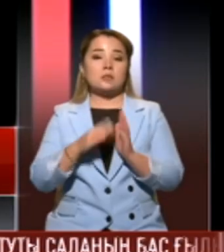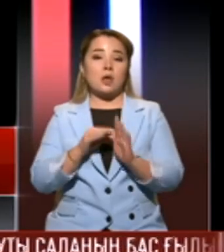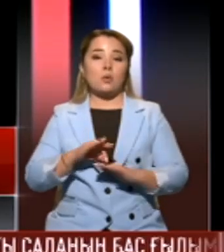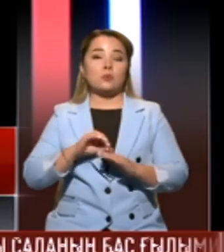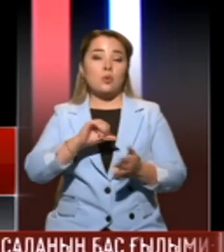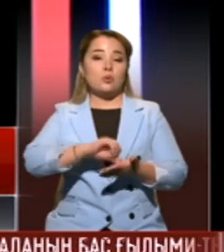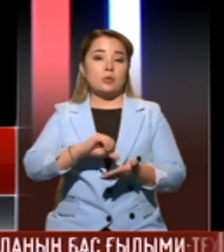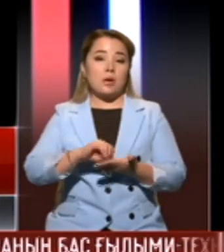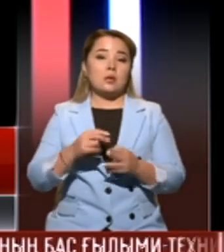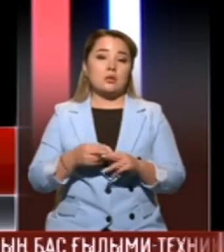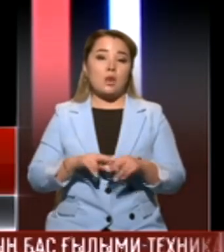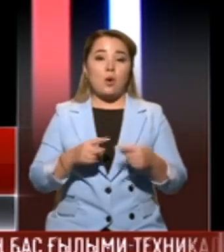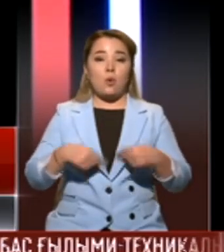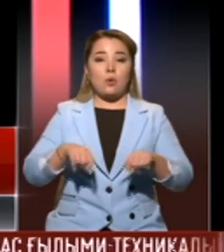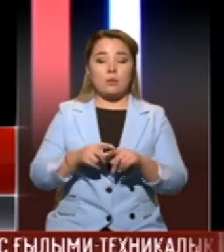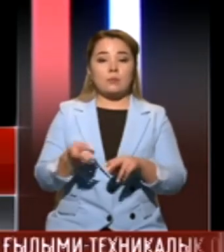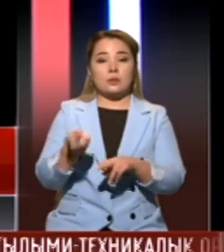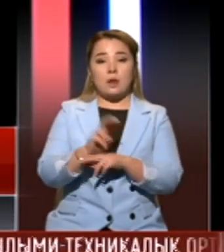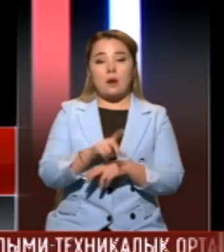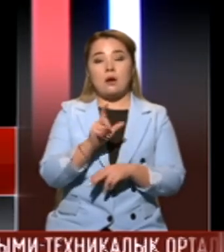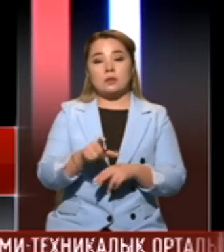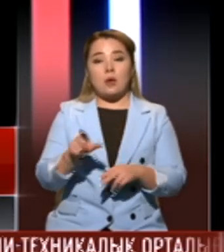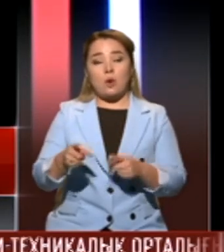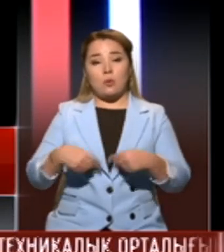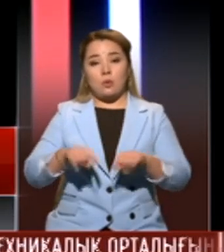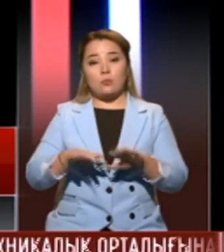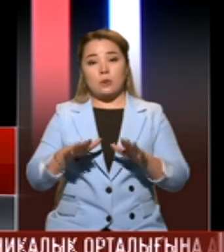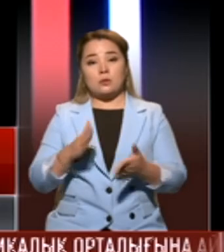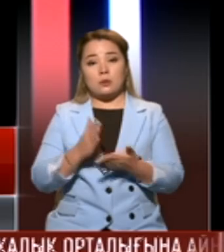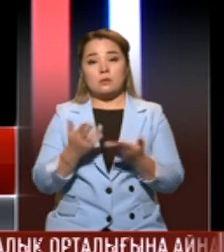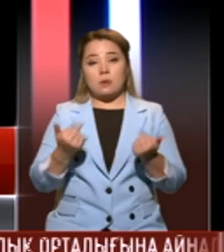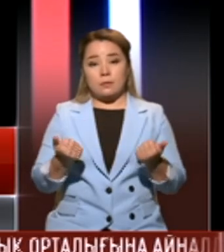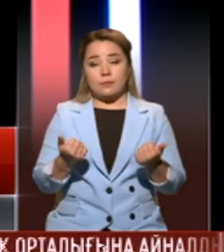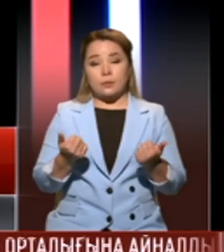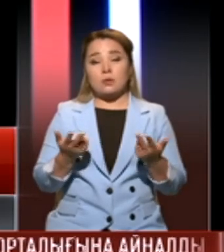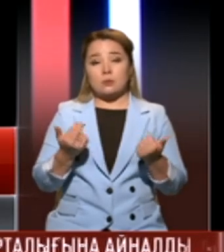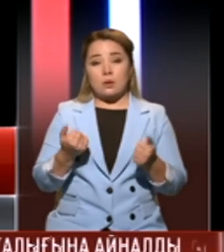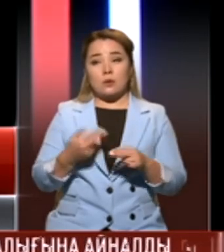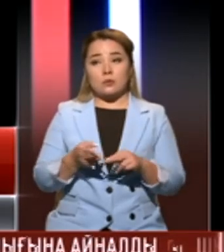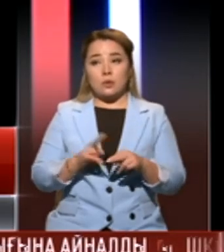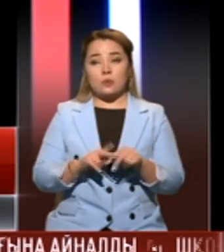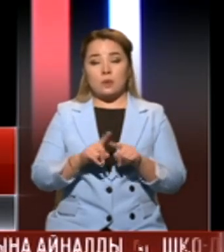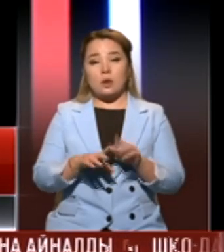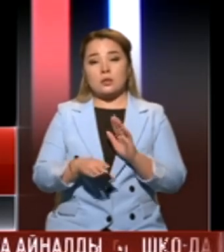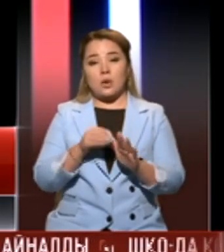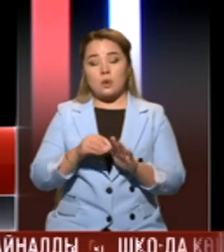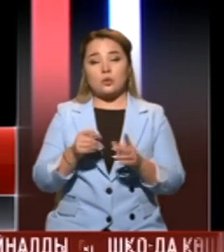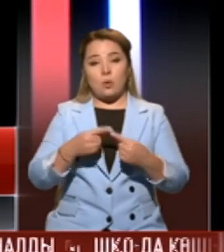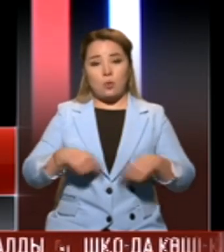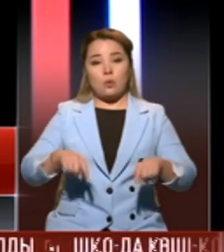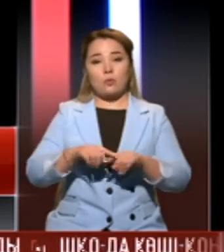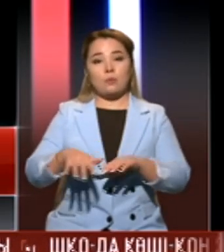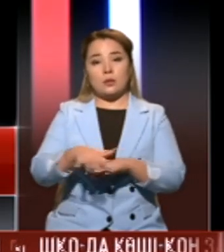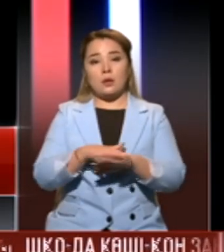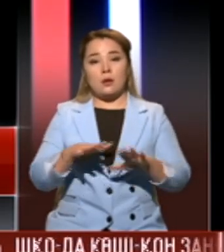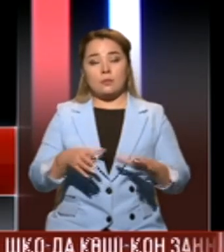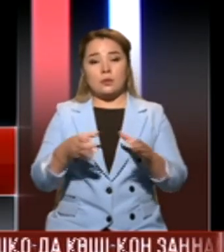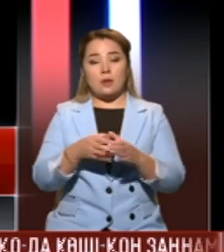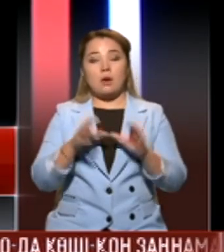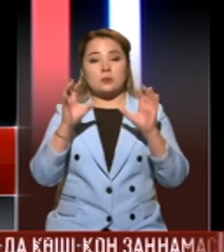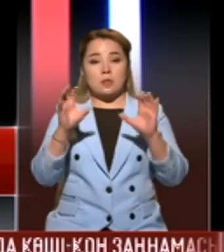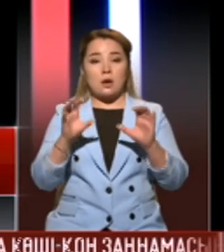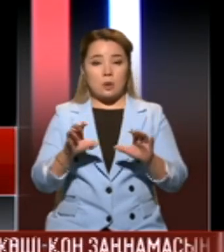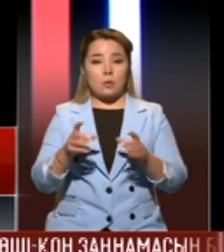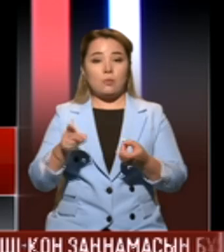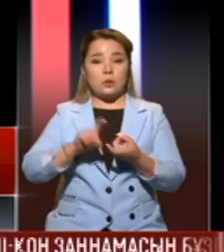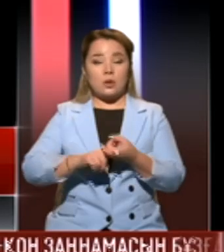учаске қоғам баратын жер, азаматтар өз қоғамдық орын ғой, бір сөзді айтқан кезде. Иә, жоқ, сайлау күні ол қоғамдық орын. Заң бойынша